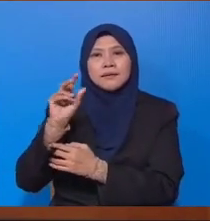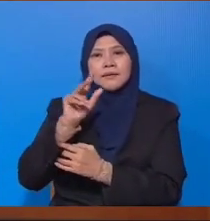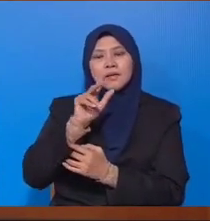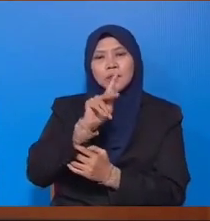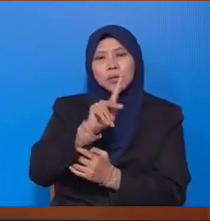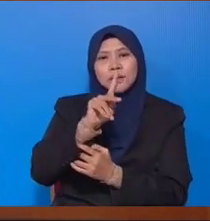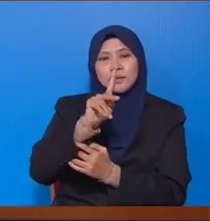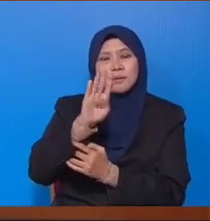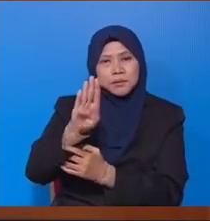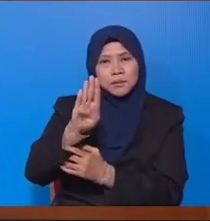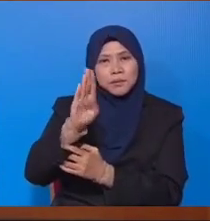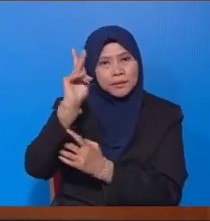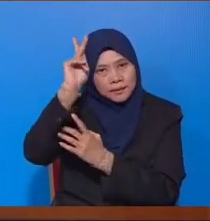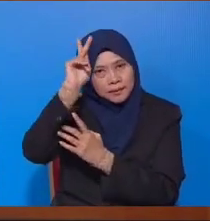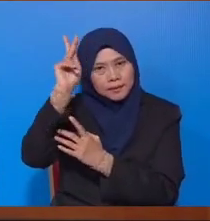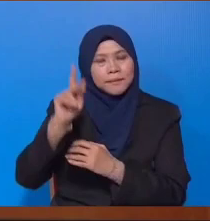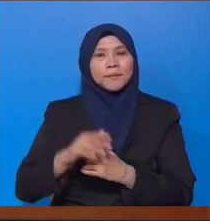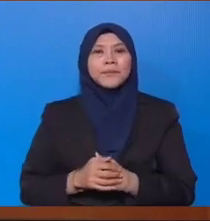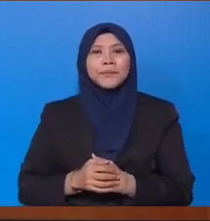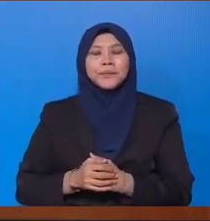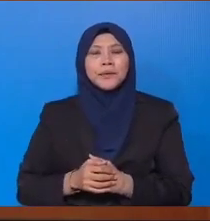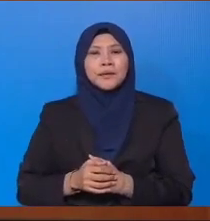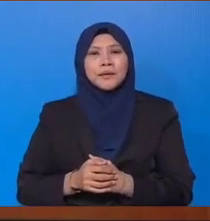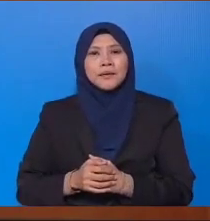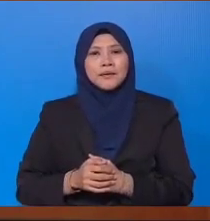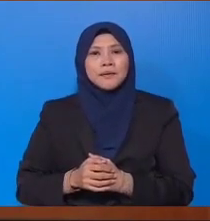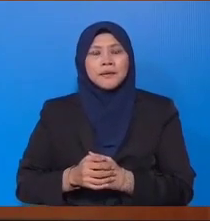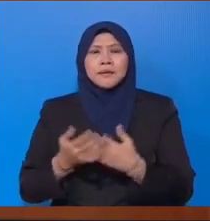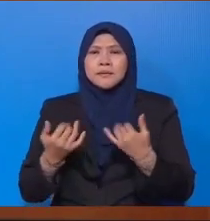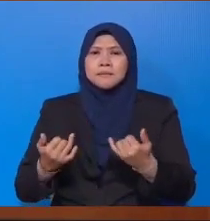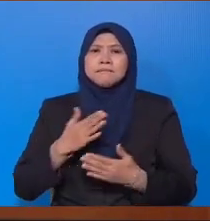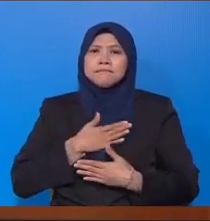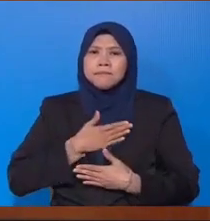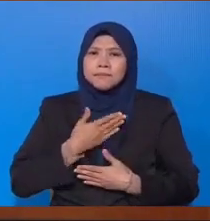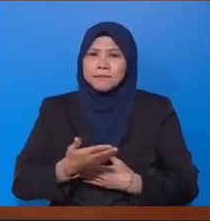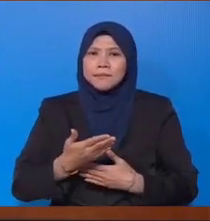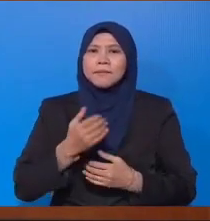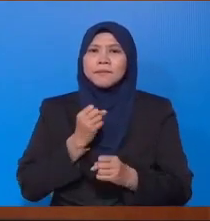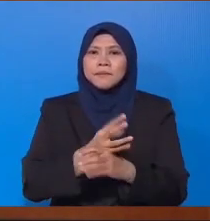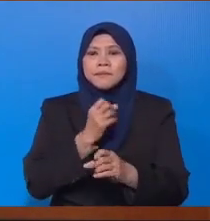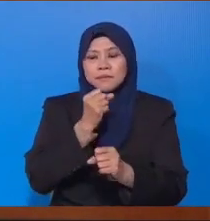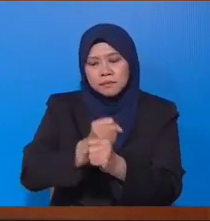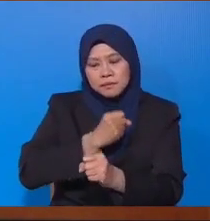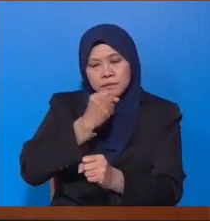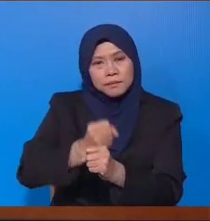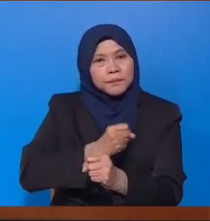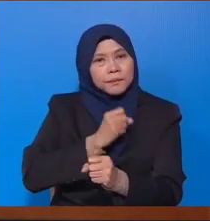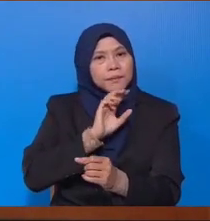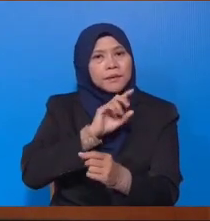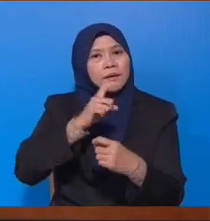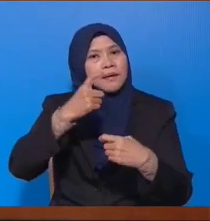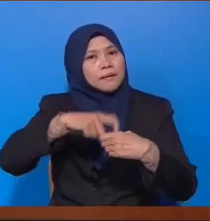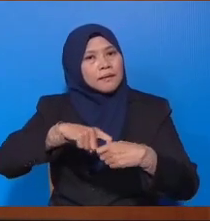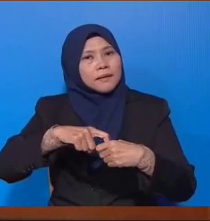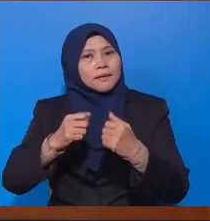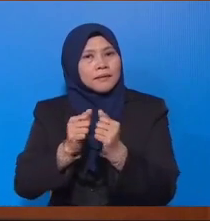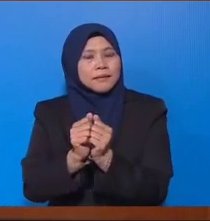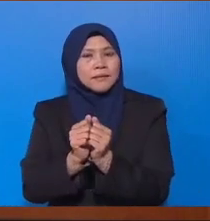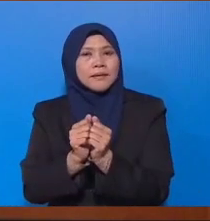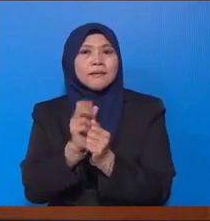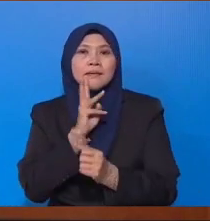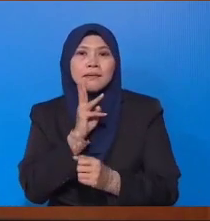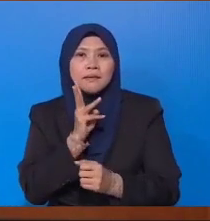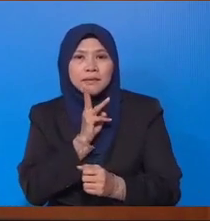Datu Kotabaru dan yang kedua melalui kasa juga kita begitu commited melaksanakan kejar-kejar berkaitan dengan non rem ini